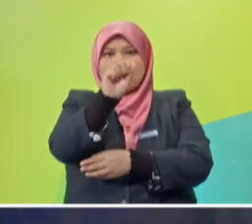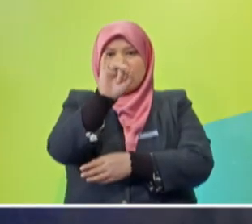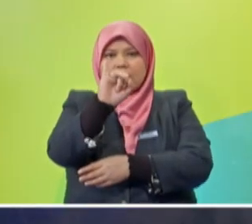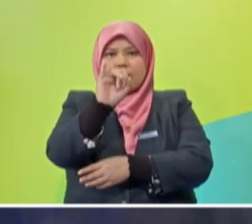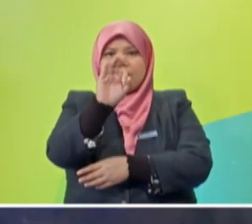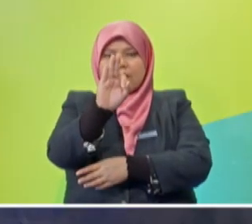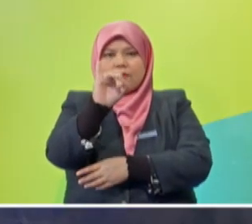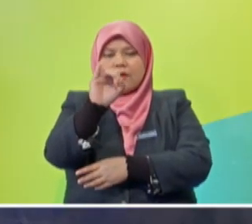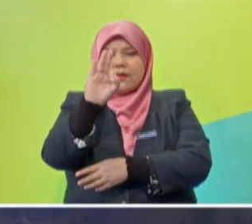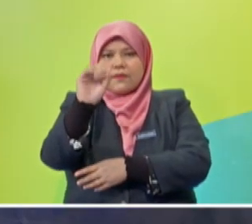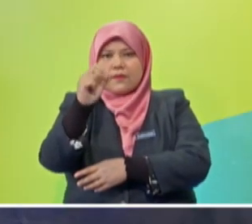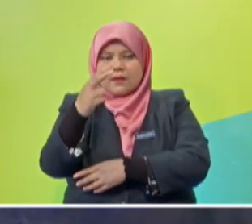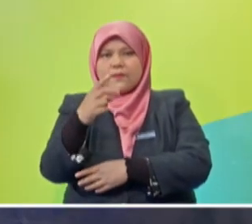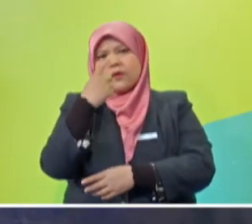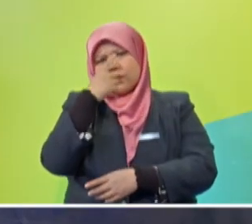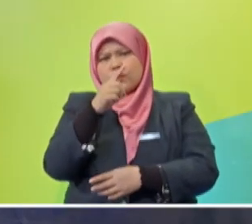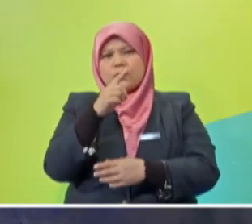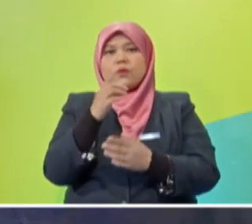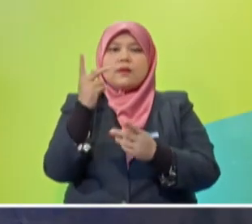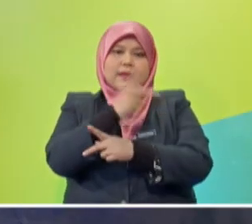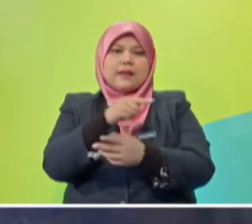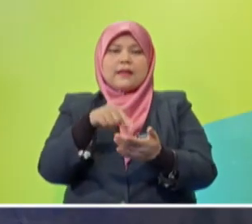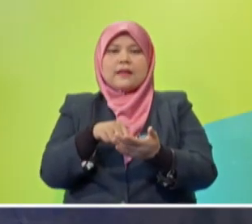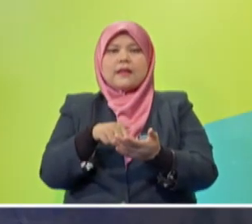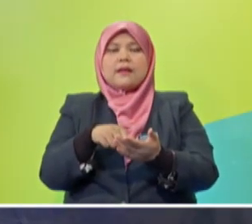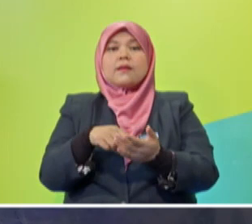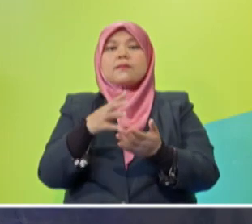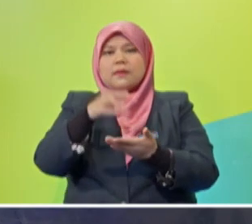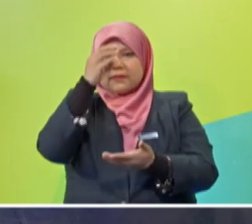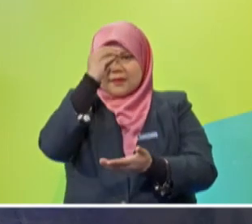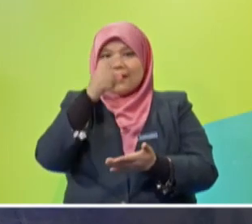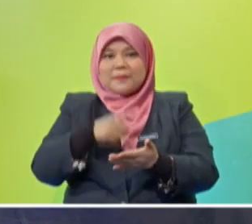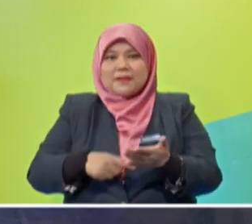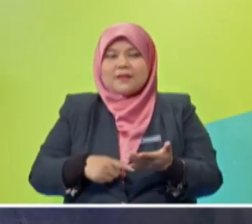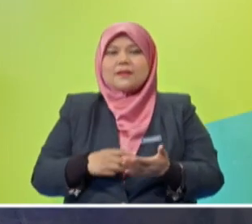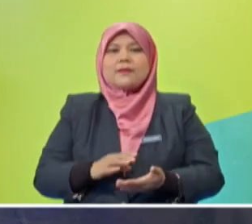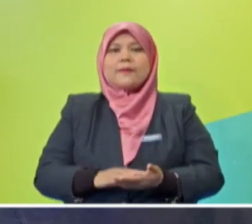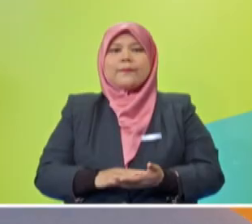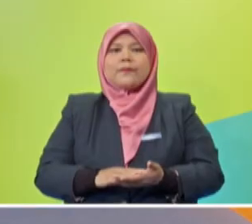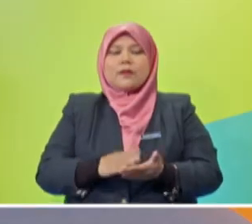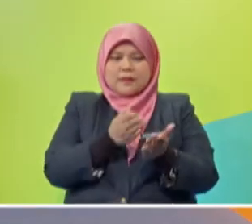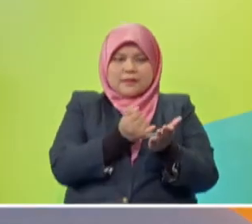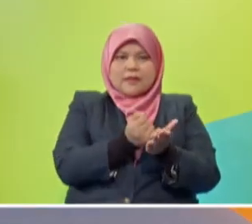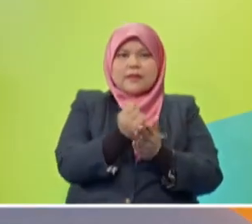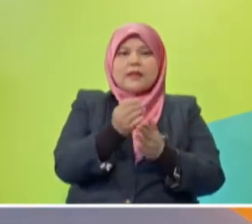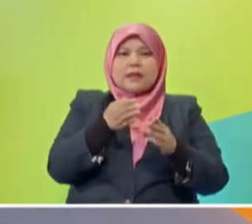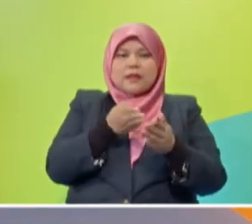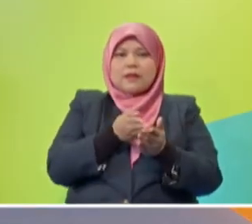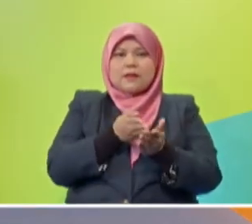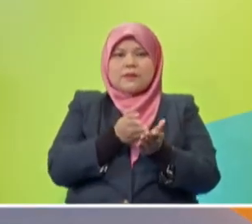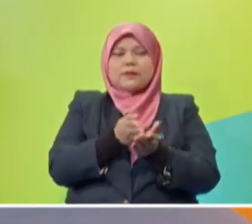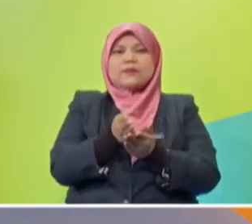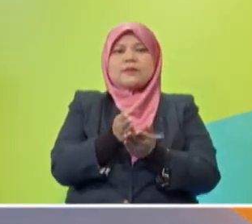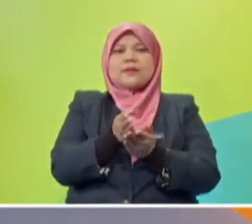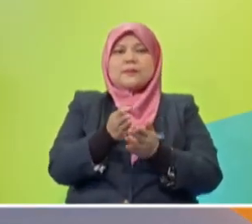untuk segmen untuk kali ini, apa pula pembelajaran kita? Okey, baiklah Irfan, izinkan cikgu teruskan pembelajaran kita untuk hari ini.